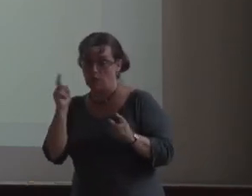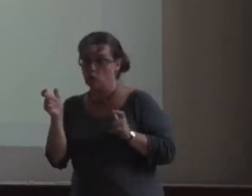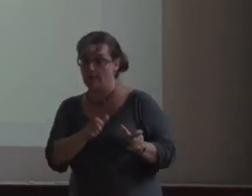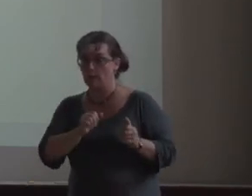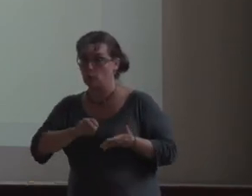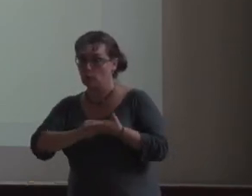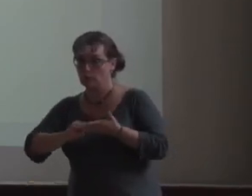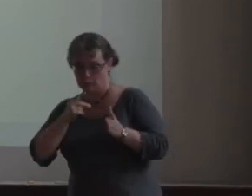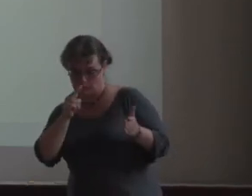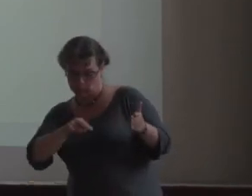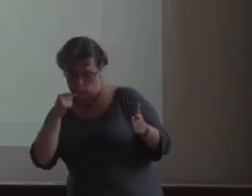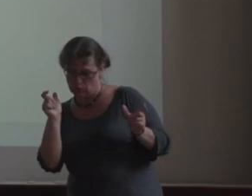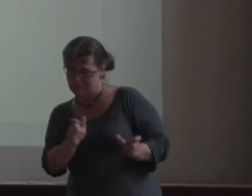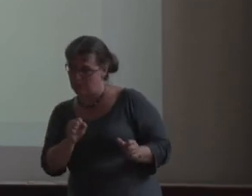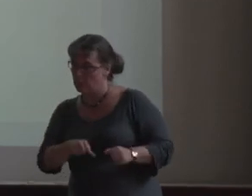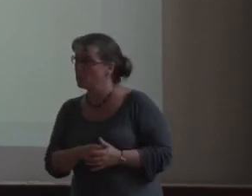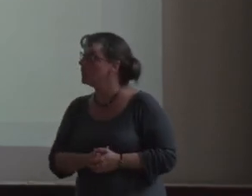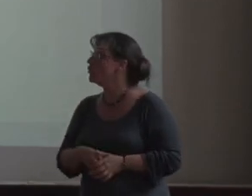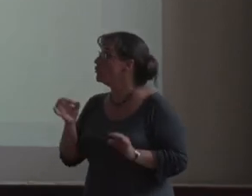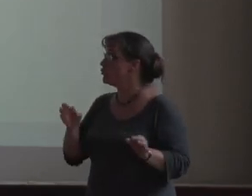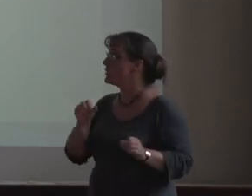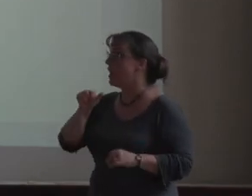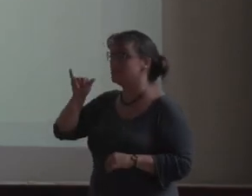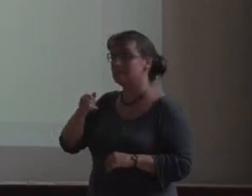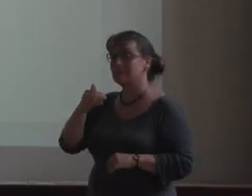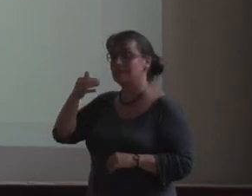là, ça tombe bien. Async.io permet de faire ça.